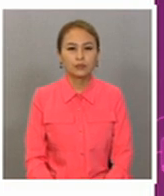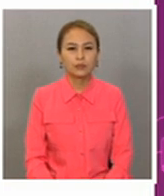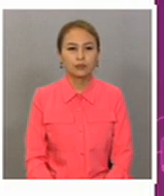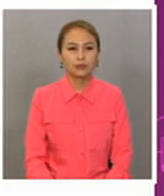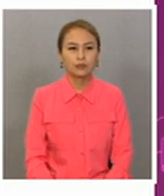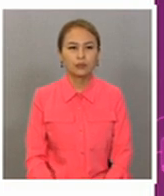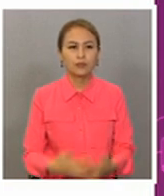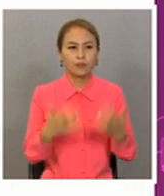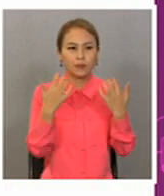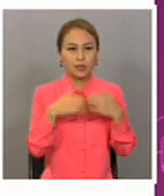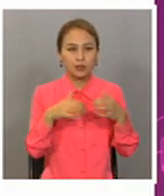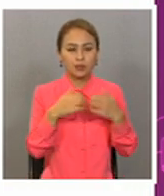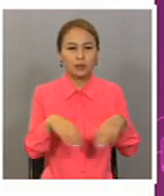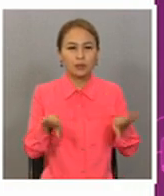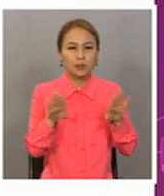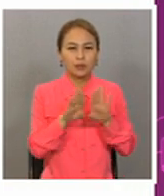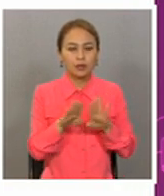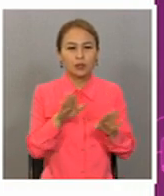Есепті санды деректермен